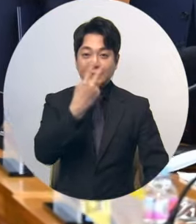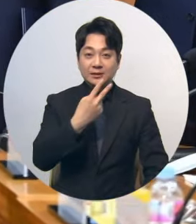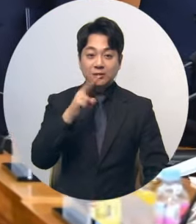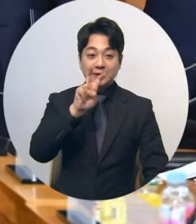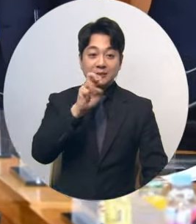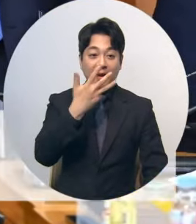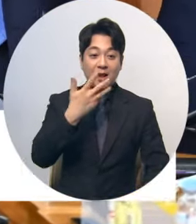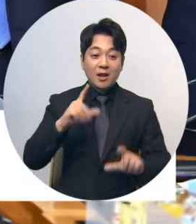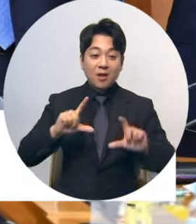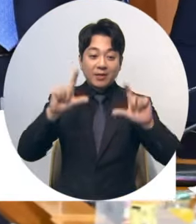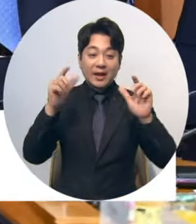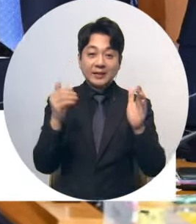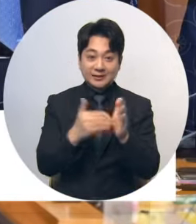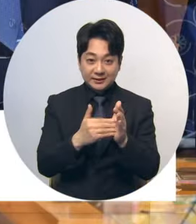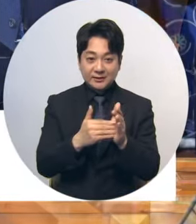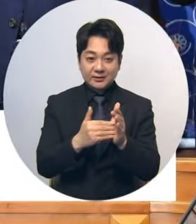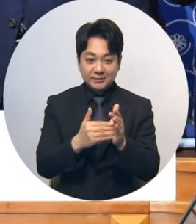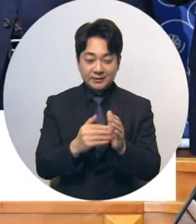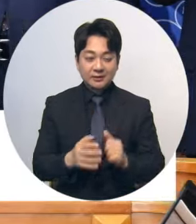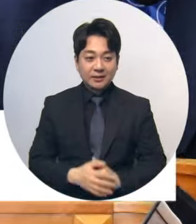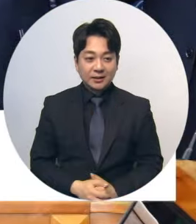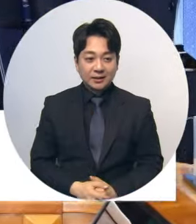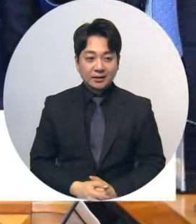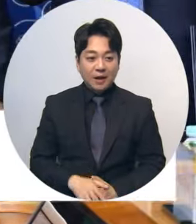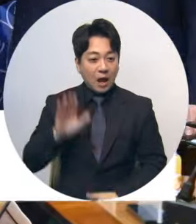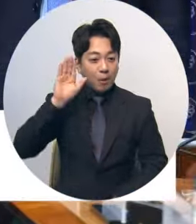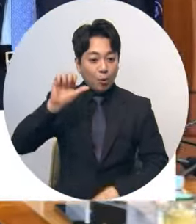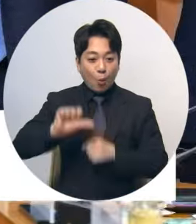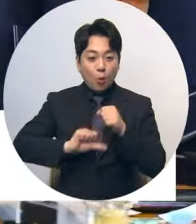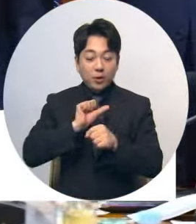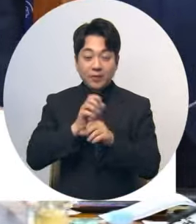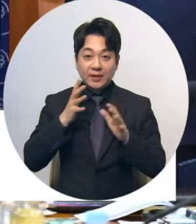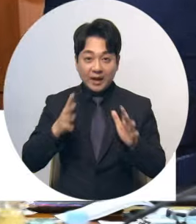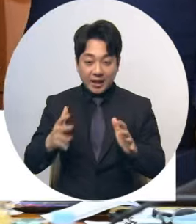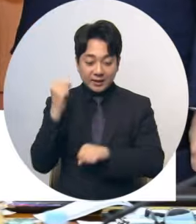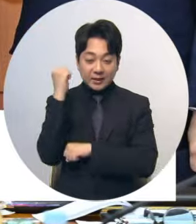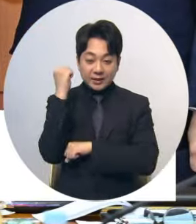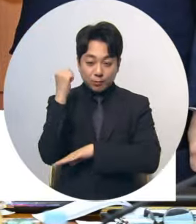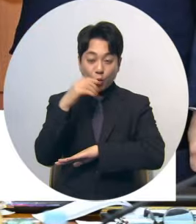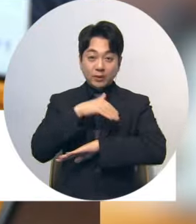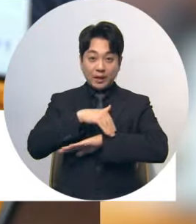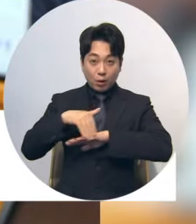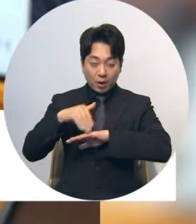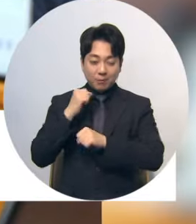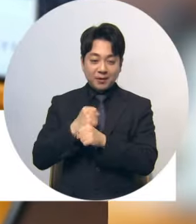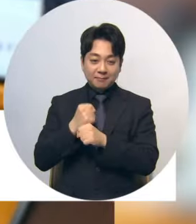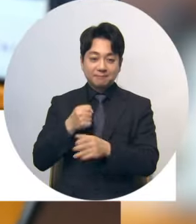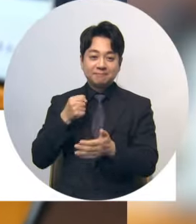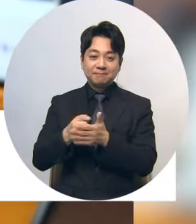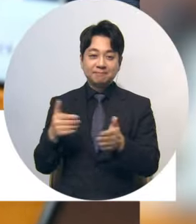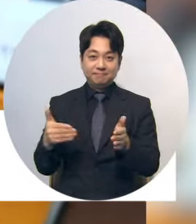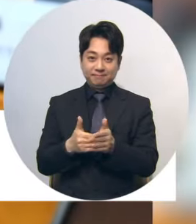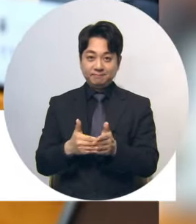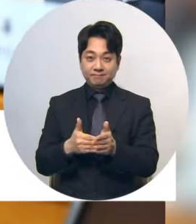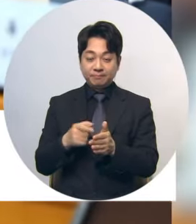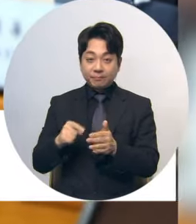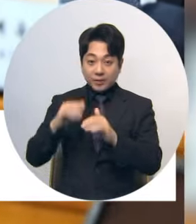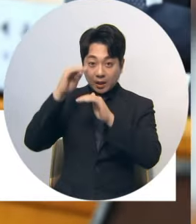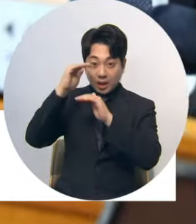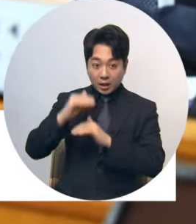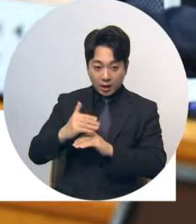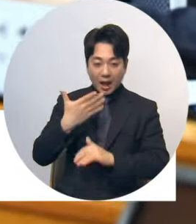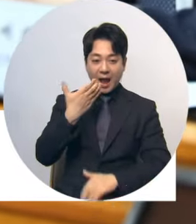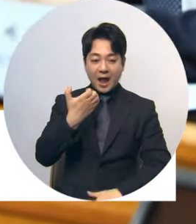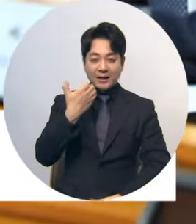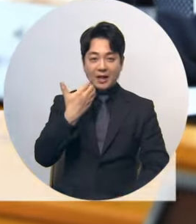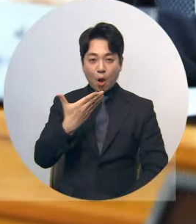2028년까지 향후 5년간 시행되는 제1차 재외동포정책 기본계획이 수립됐습니다. 5대 목표를 중심으로